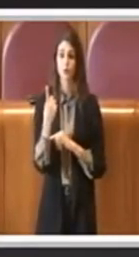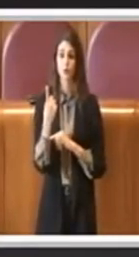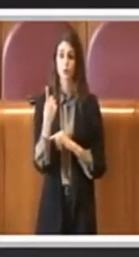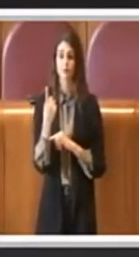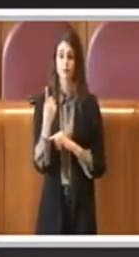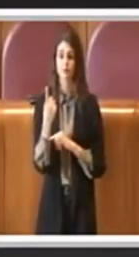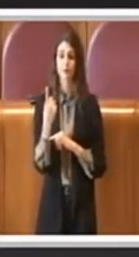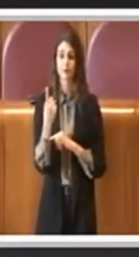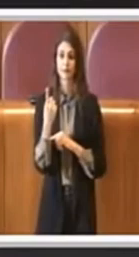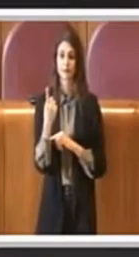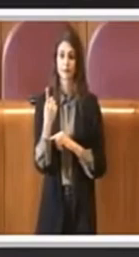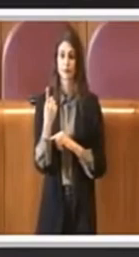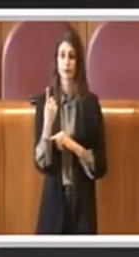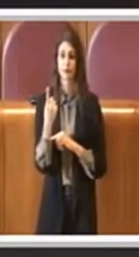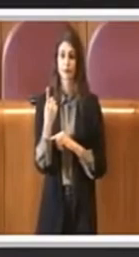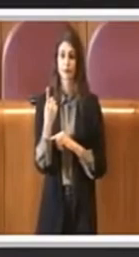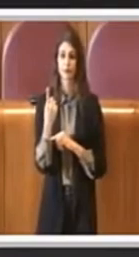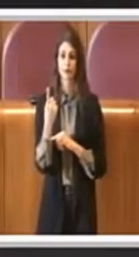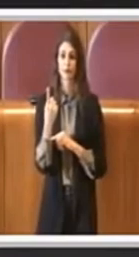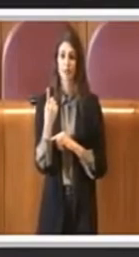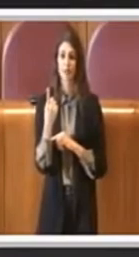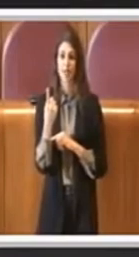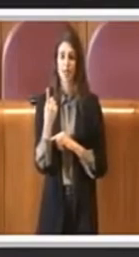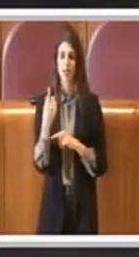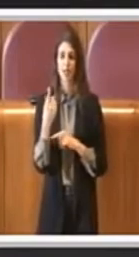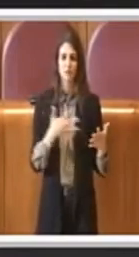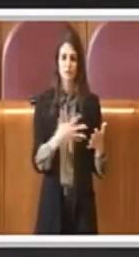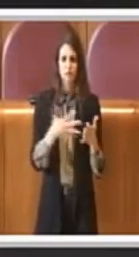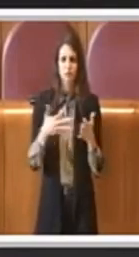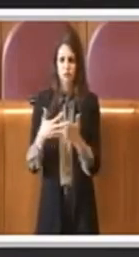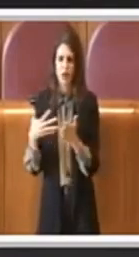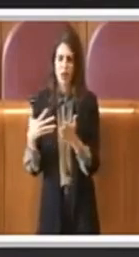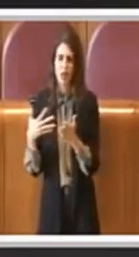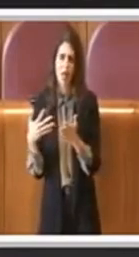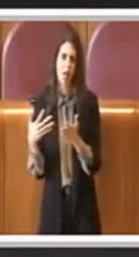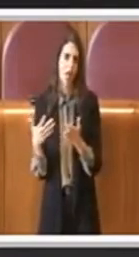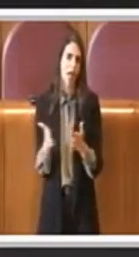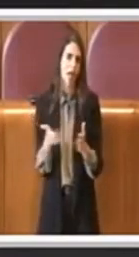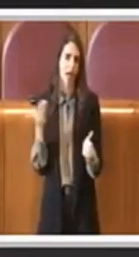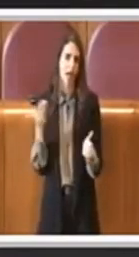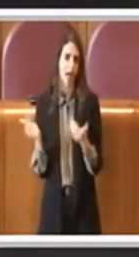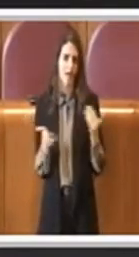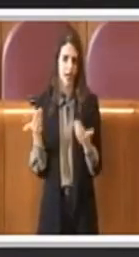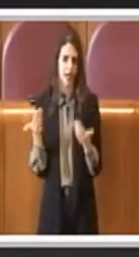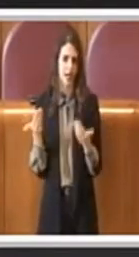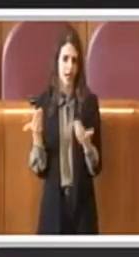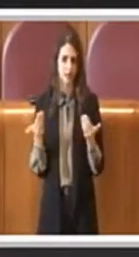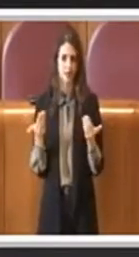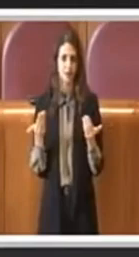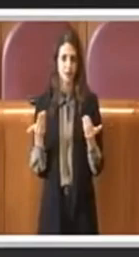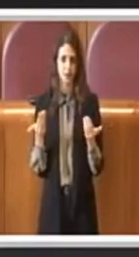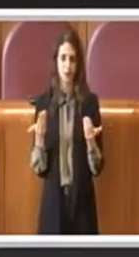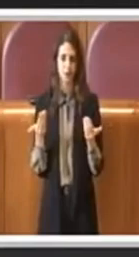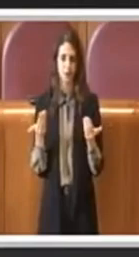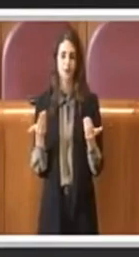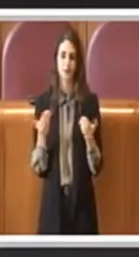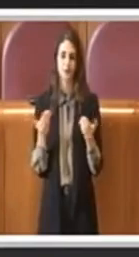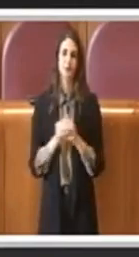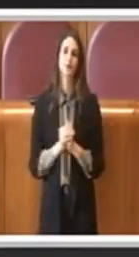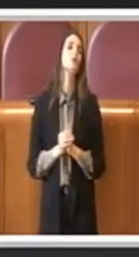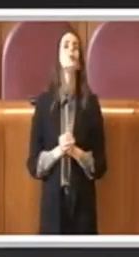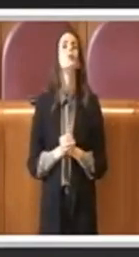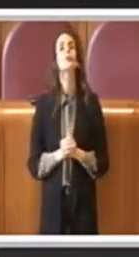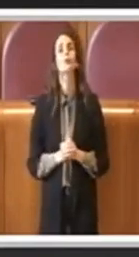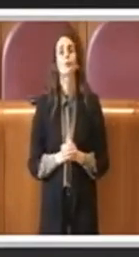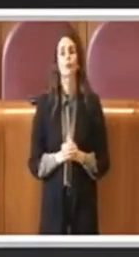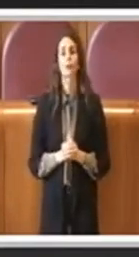che ci siano, diciamo così, interferenze da parte di altre realtà sull'utilizzo della stessa. Quindi ecco,